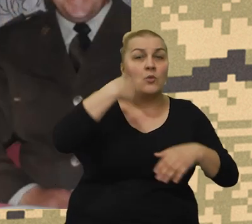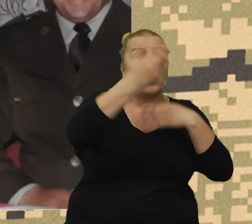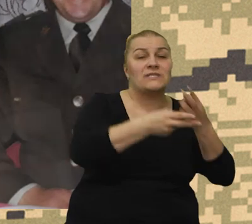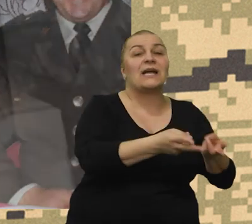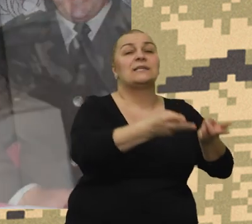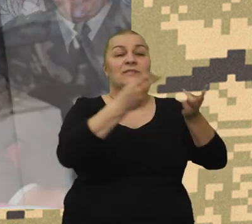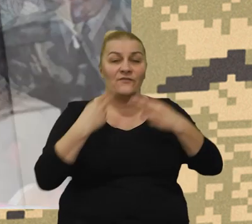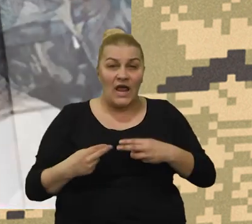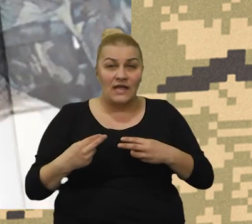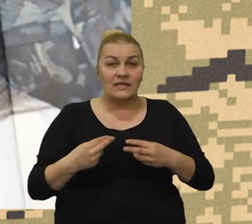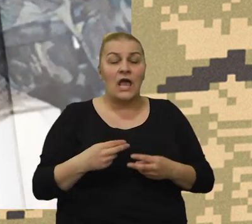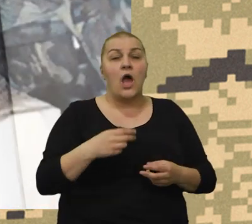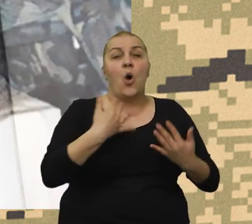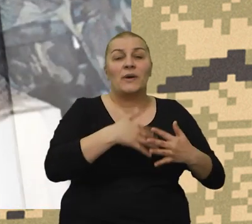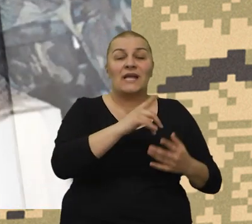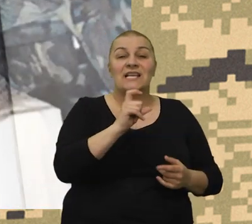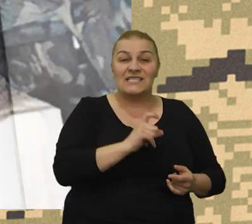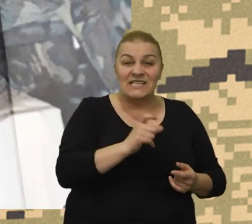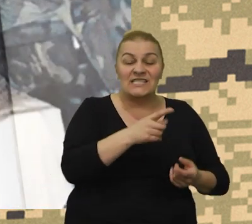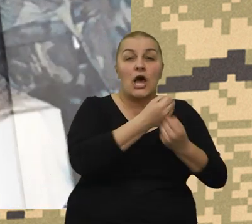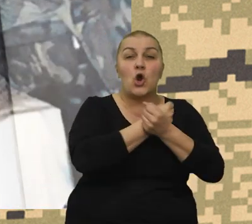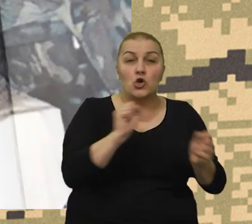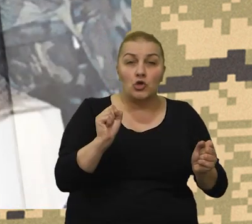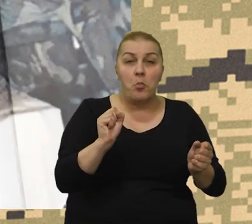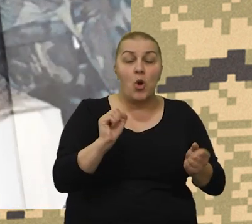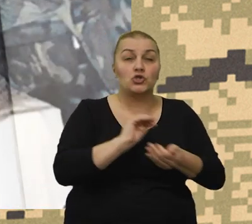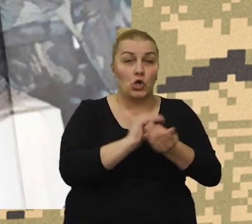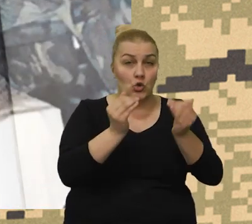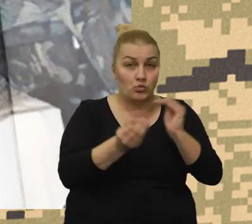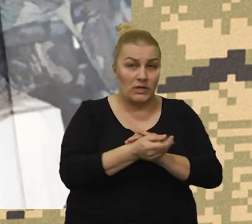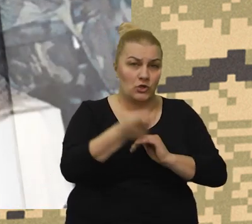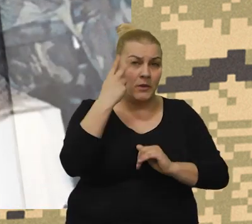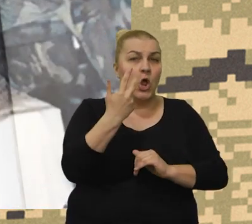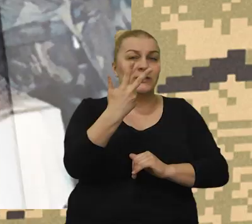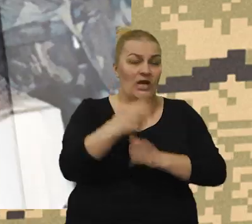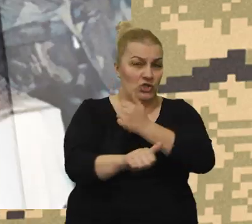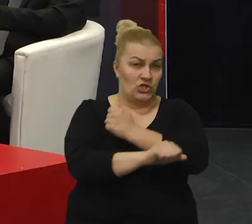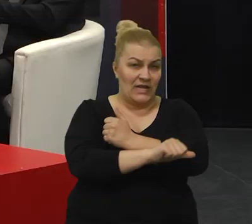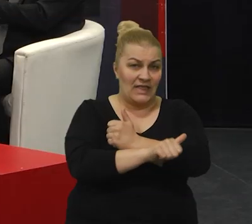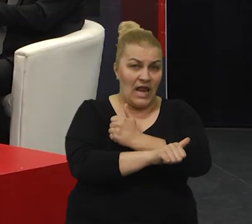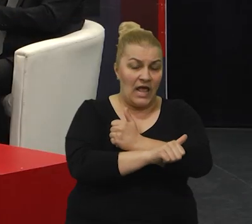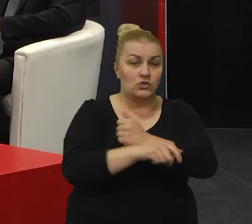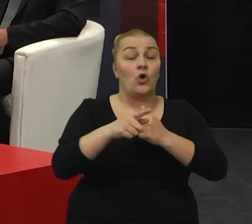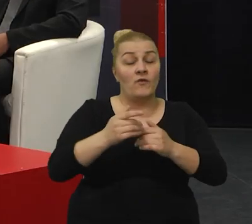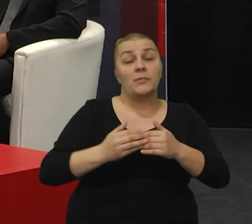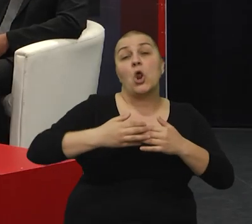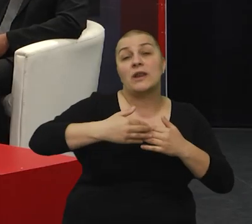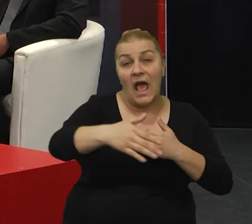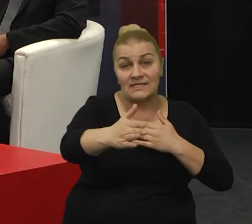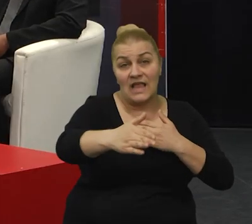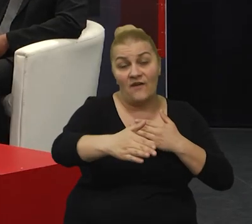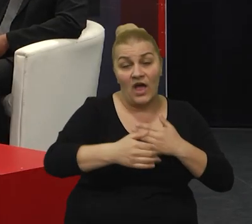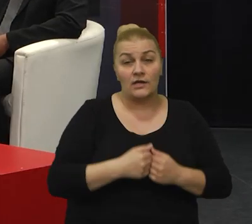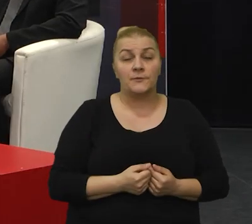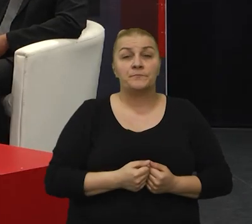kad sam se vratio iz operacije Cincar, gdje je oslobođen Kupres. Da, 3. studenoga, ovo je samo nastavak. Ja kad sam se